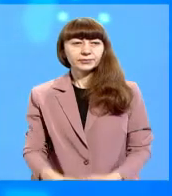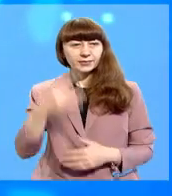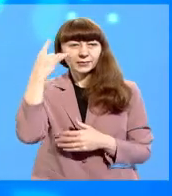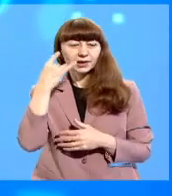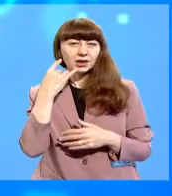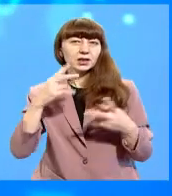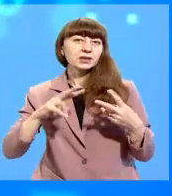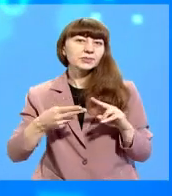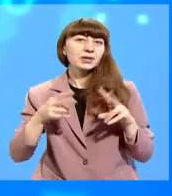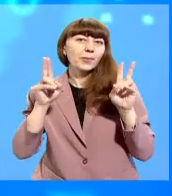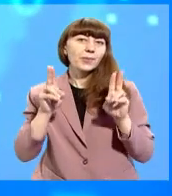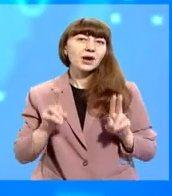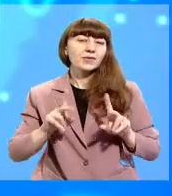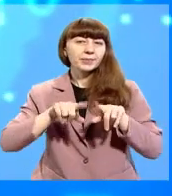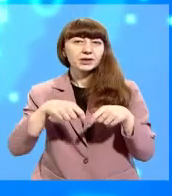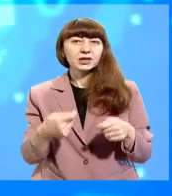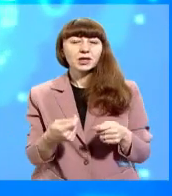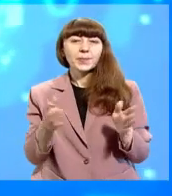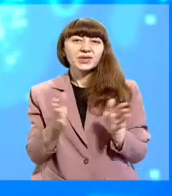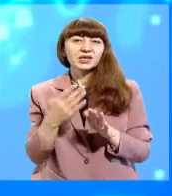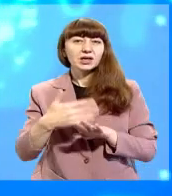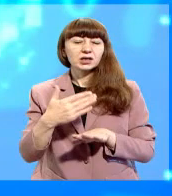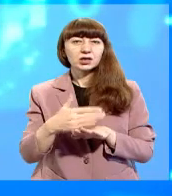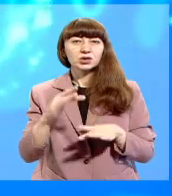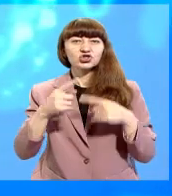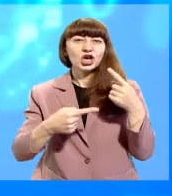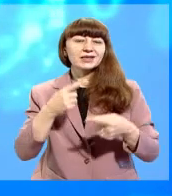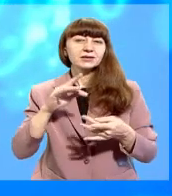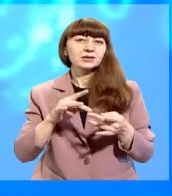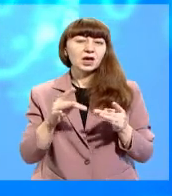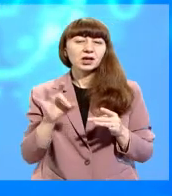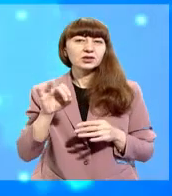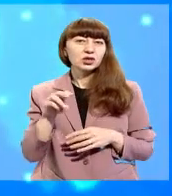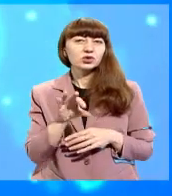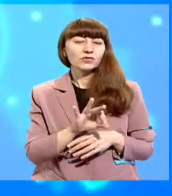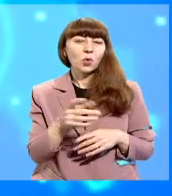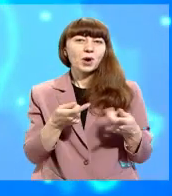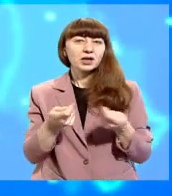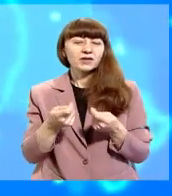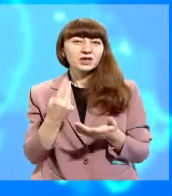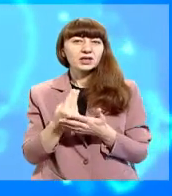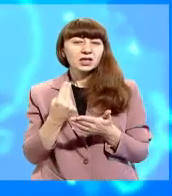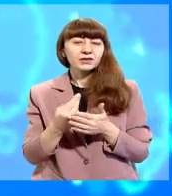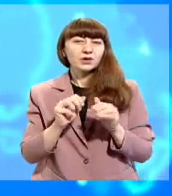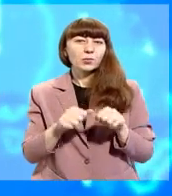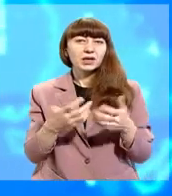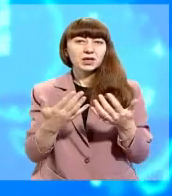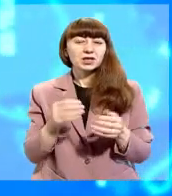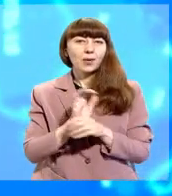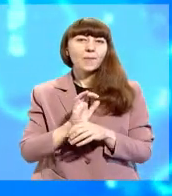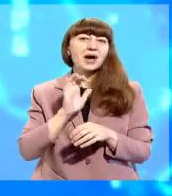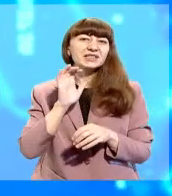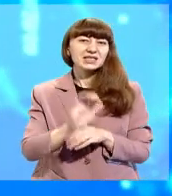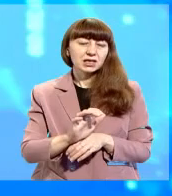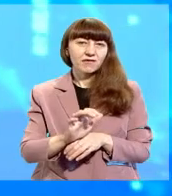В Казахстане изменили правила предоставления микрокредитов онлайн. Агентство по регулированию и развитию финансового рынка приняло